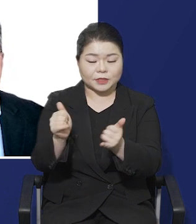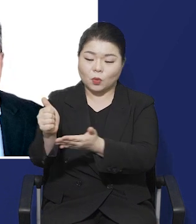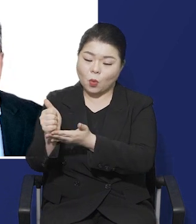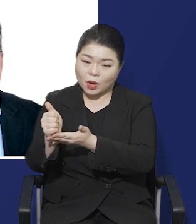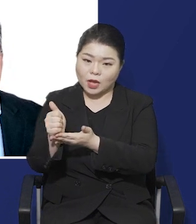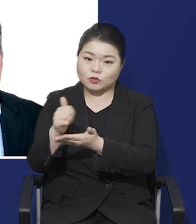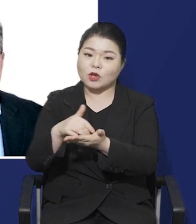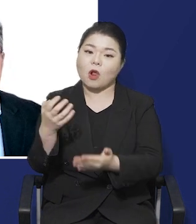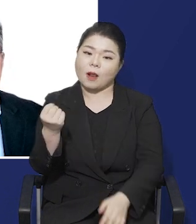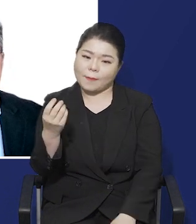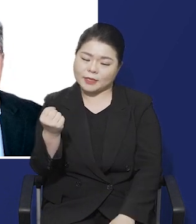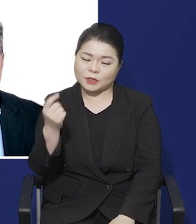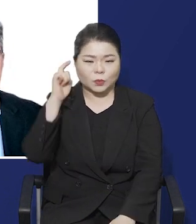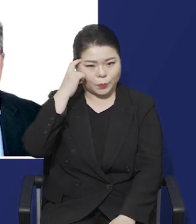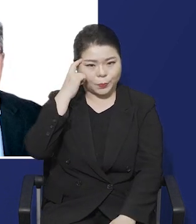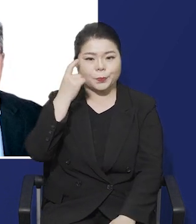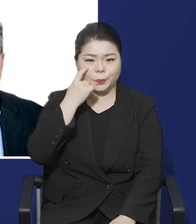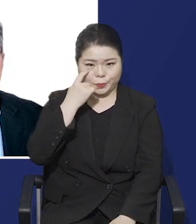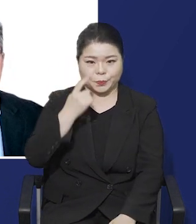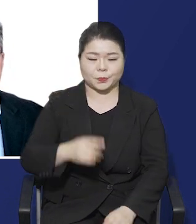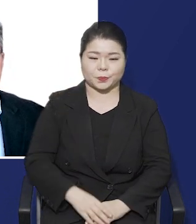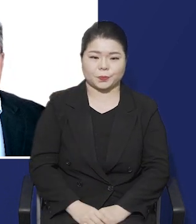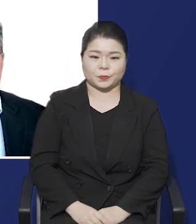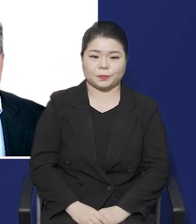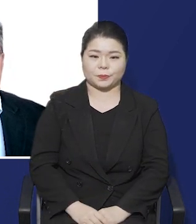얼마가 있는지도 모색을 해야 합니다.